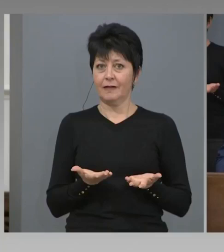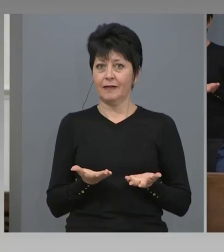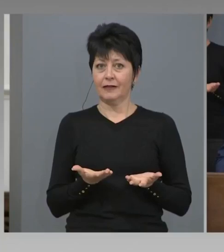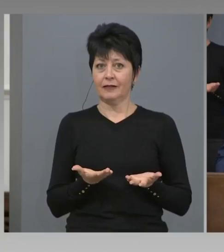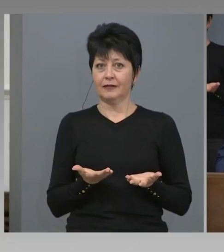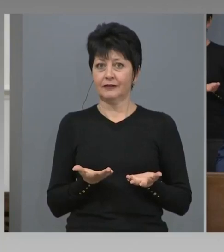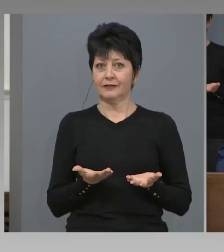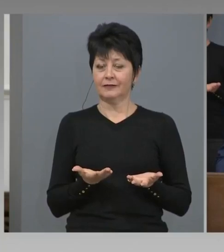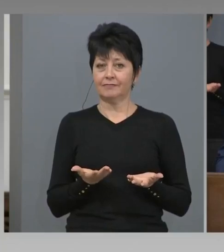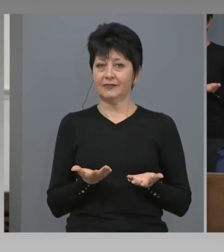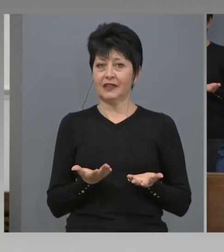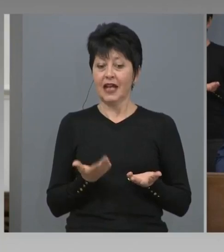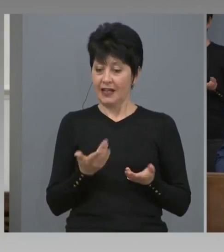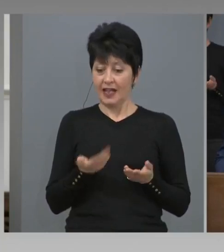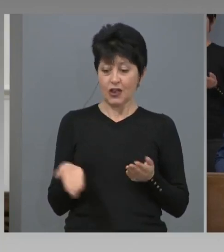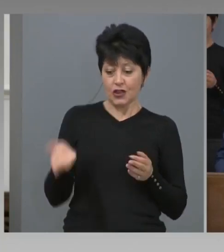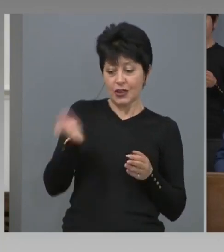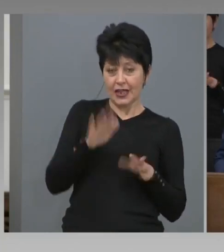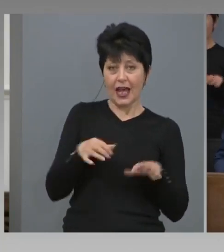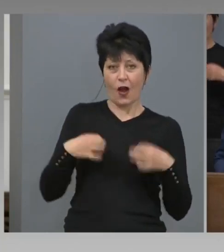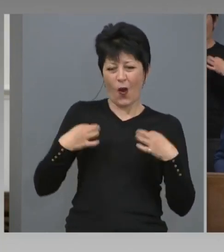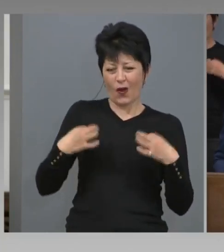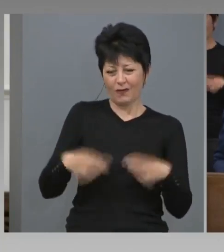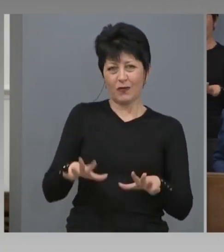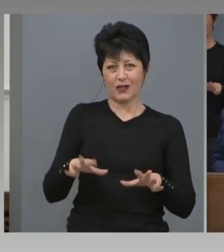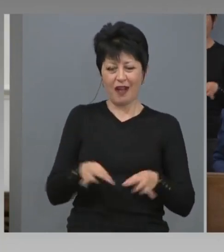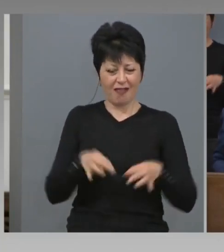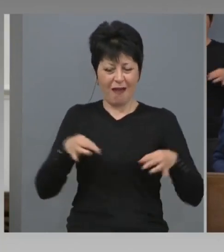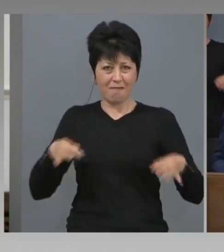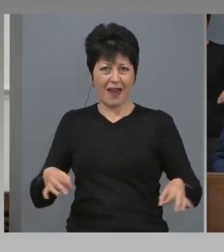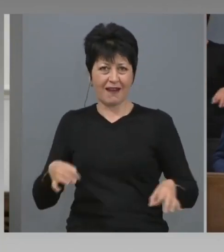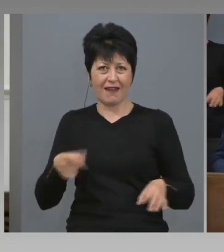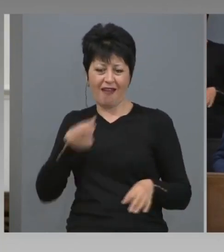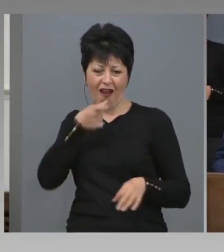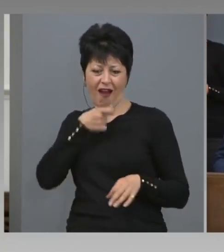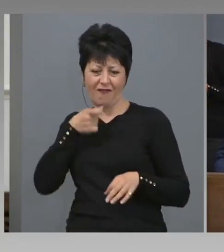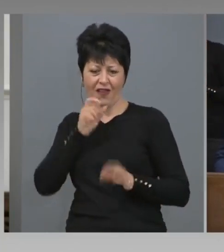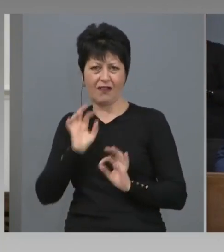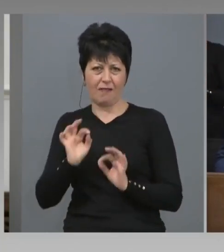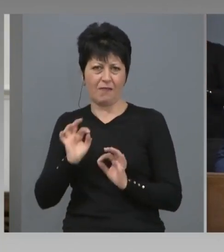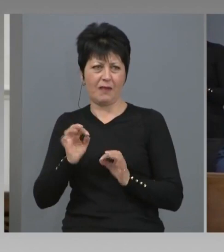Еми, не могат да седнат, ще се отпуснат мерките, всичко, което е навънка, ще се отвори.